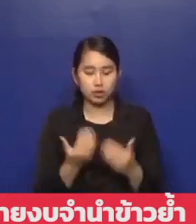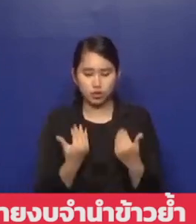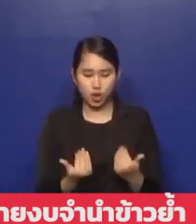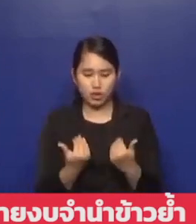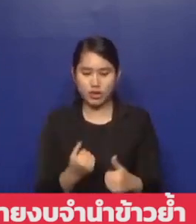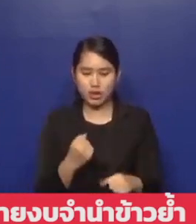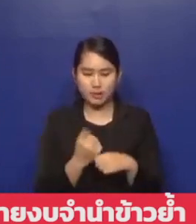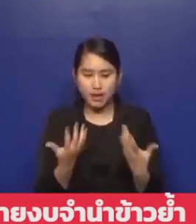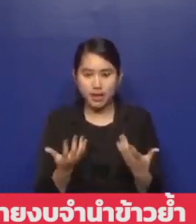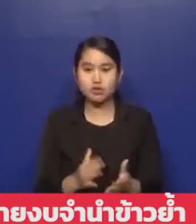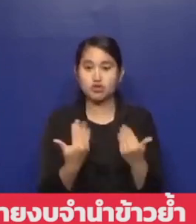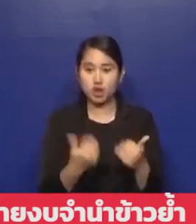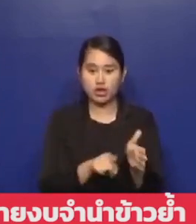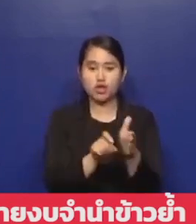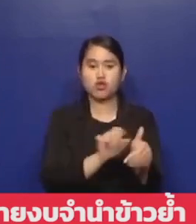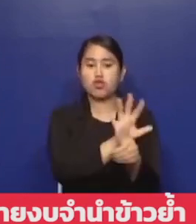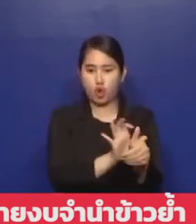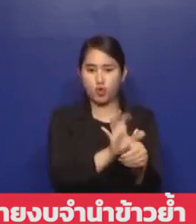ฟัง